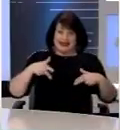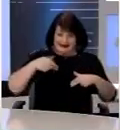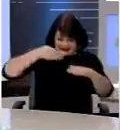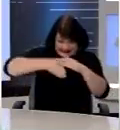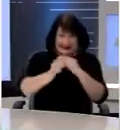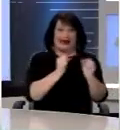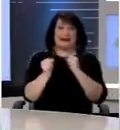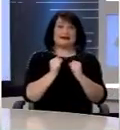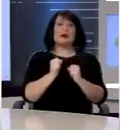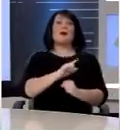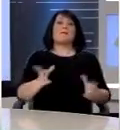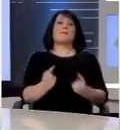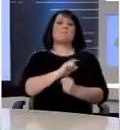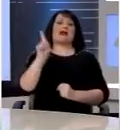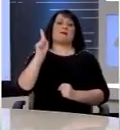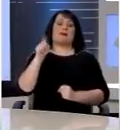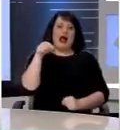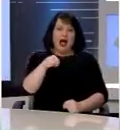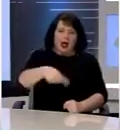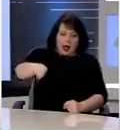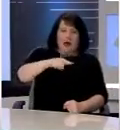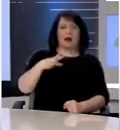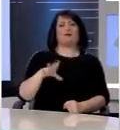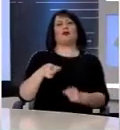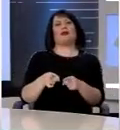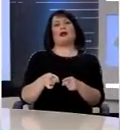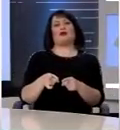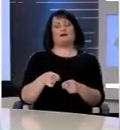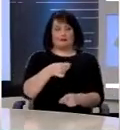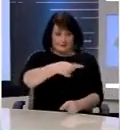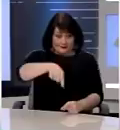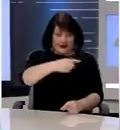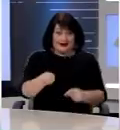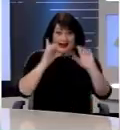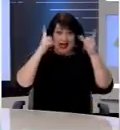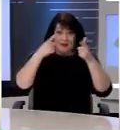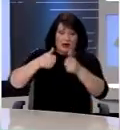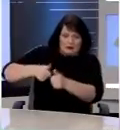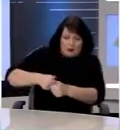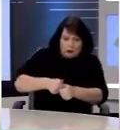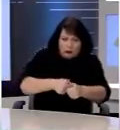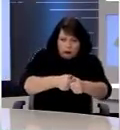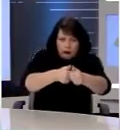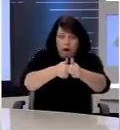από την κρίση. Πάση θυσία. Και εσείς τους ακολουθείτε τυφλά.